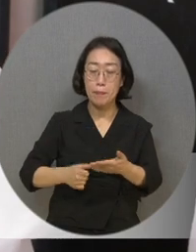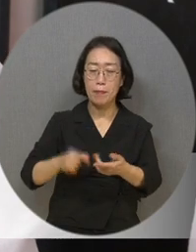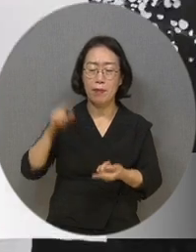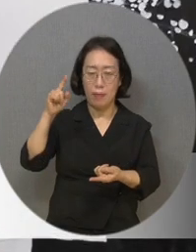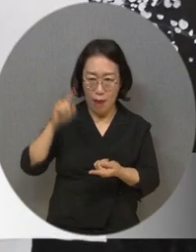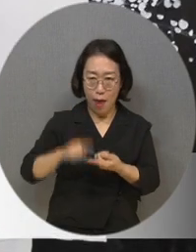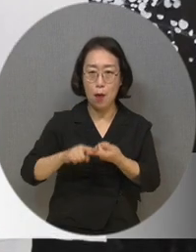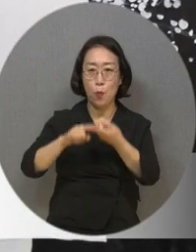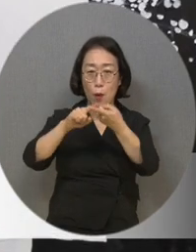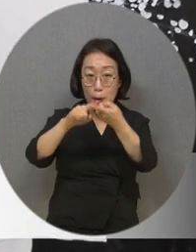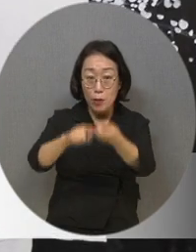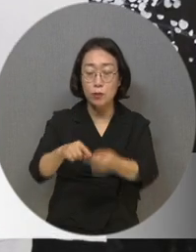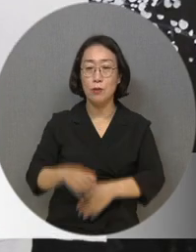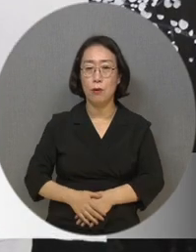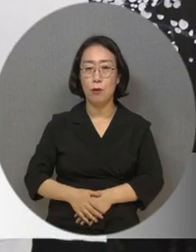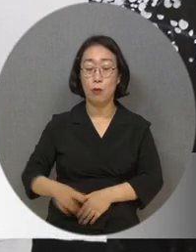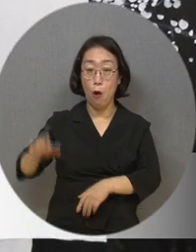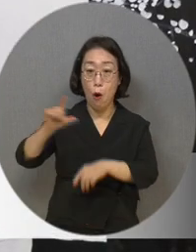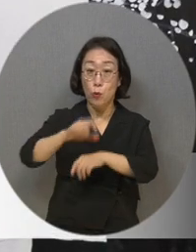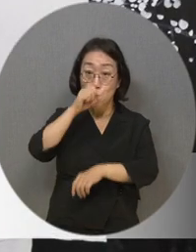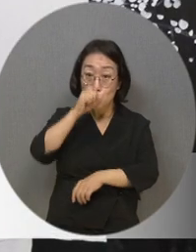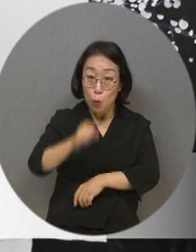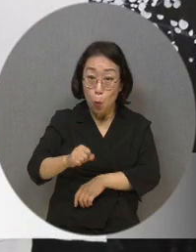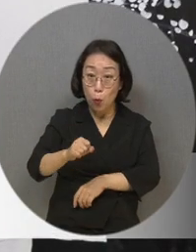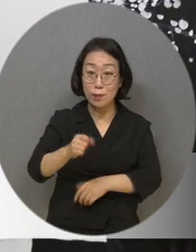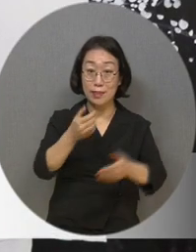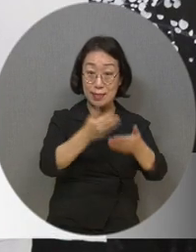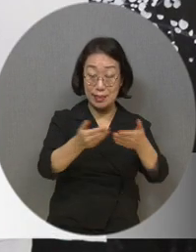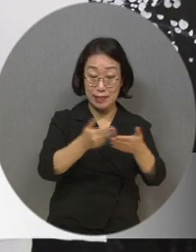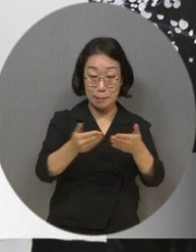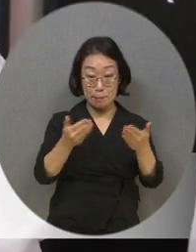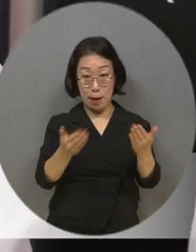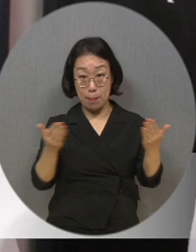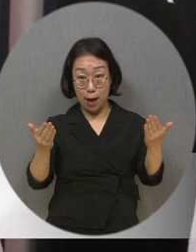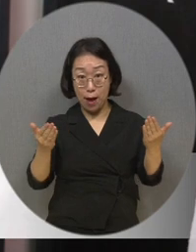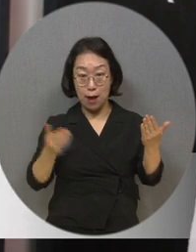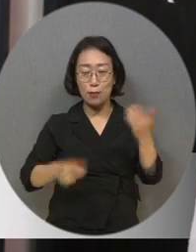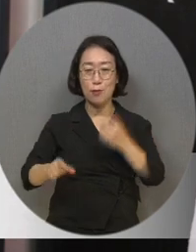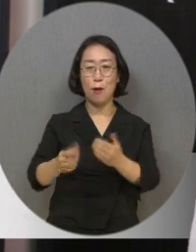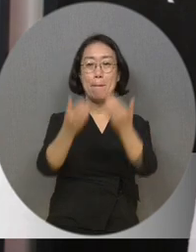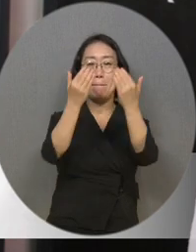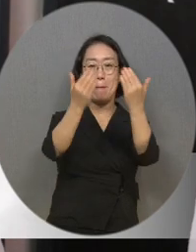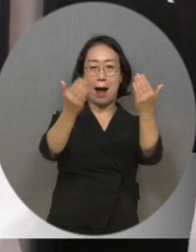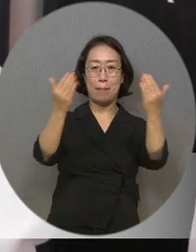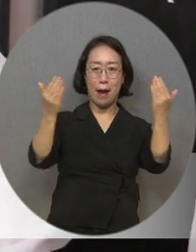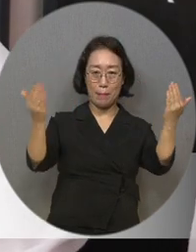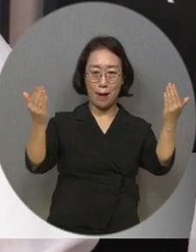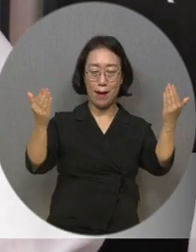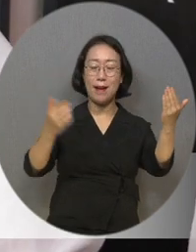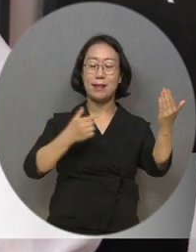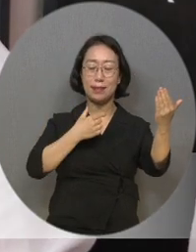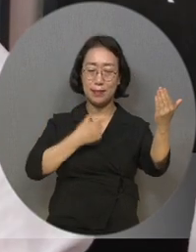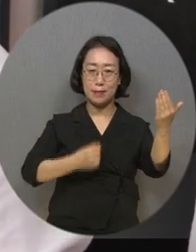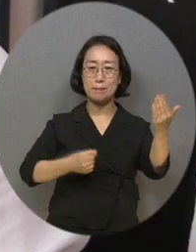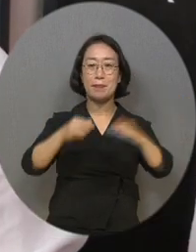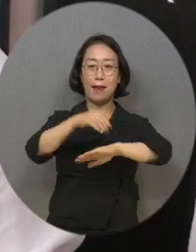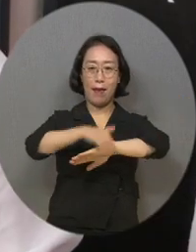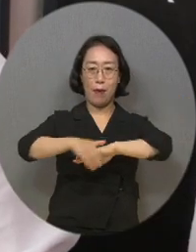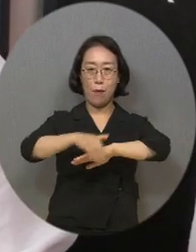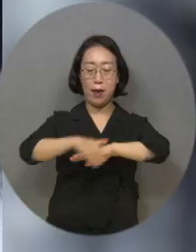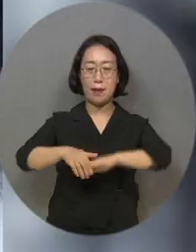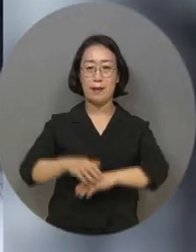해가면서 더 나은 작품이 나온다 하면은 전시를 한번 해보려고 지금 하고 있습니다.